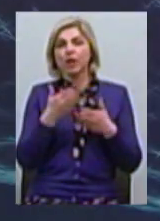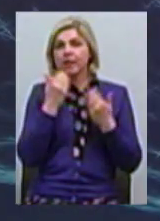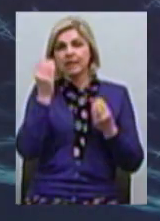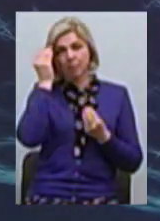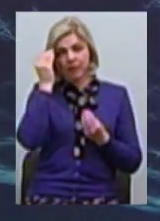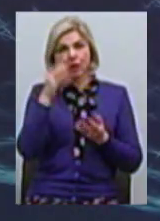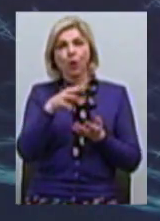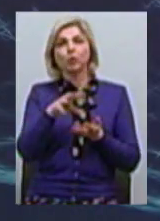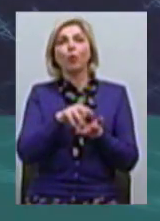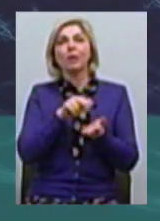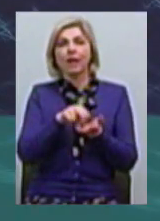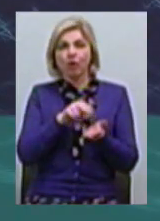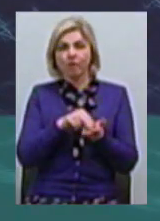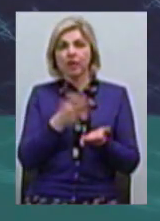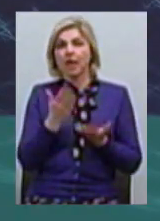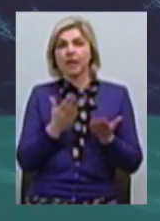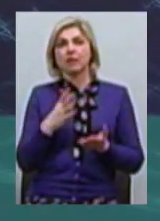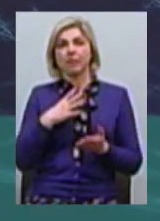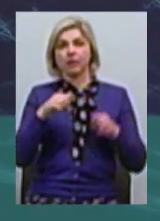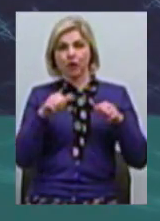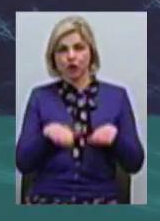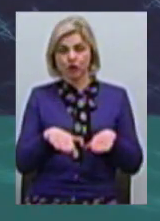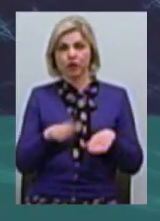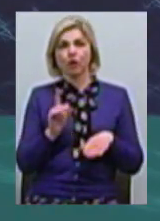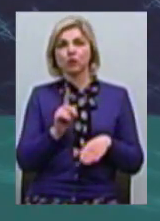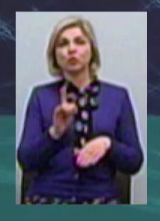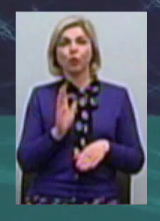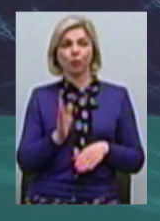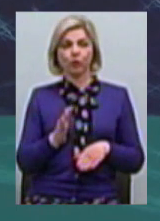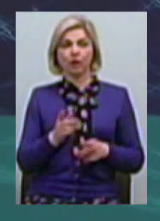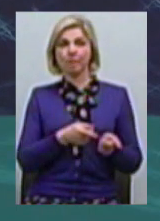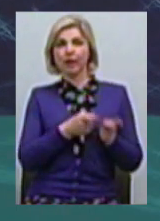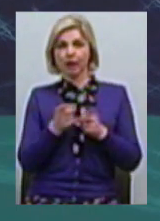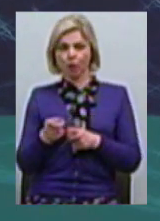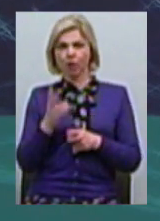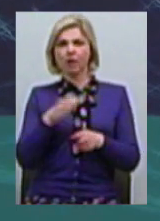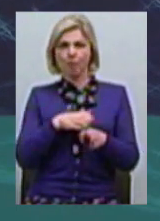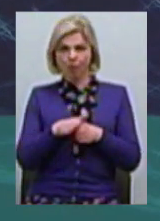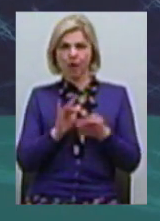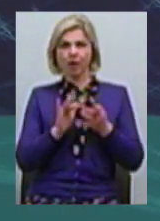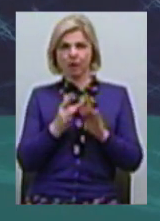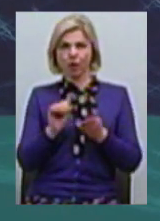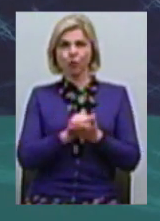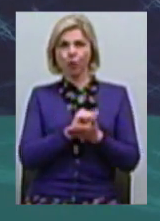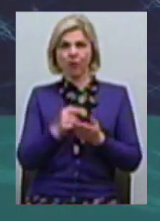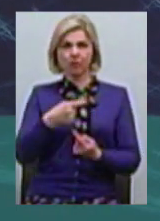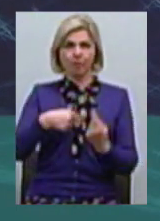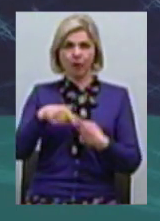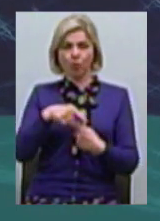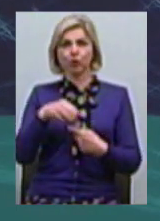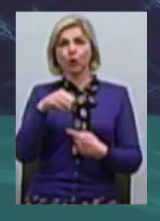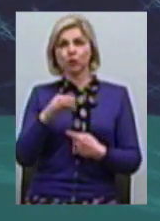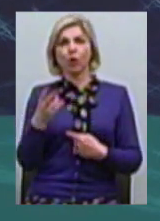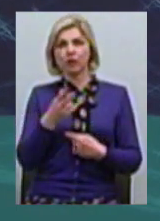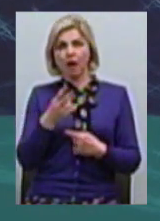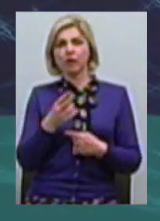если было принято решение, что будет происходить переход на тотальный электронный документооборот, то, разумеется, это надо